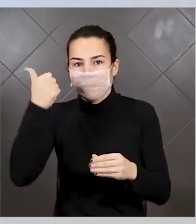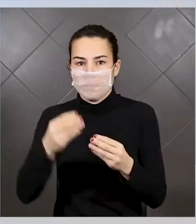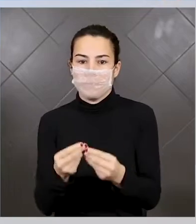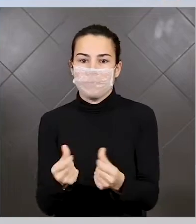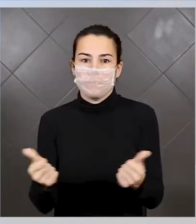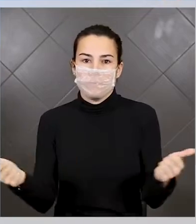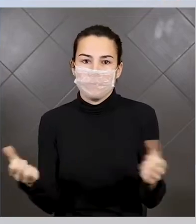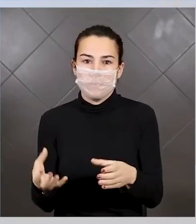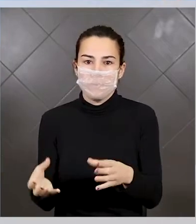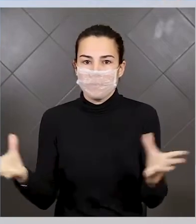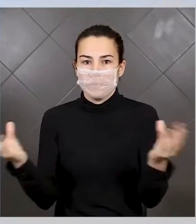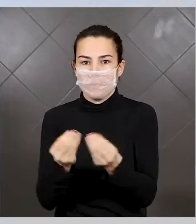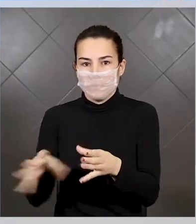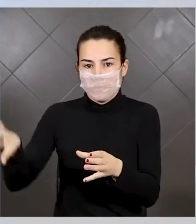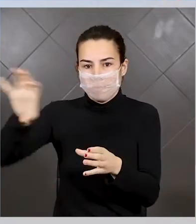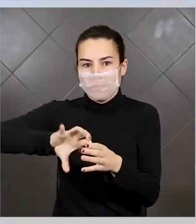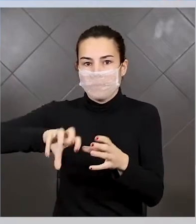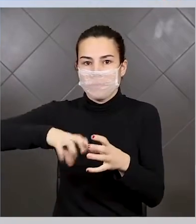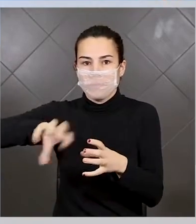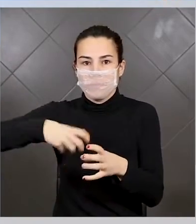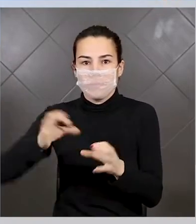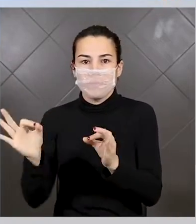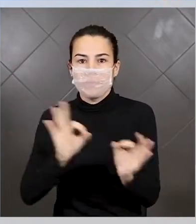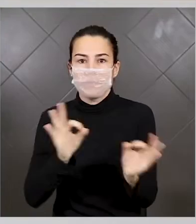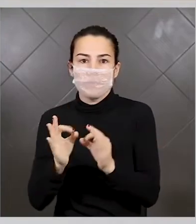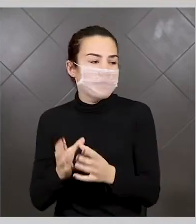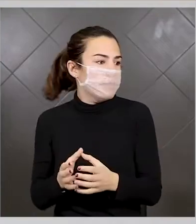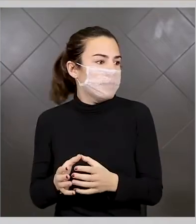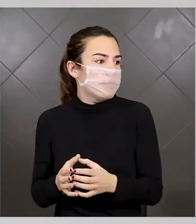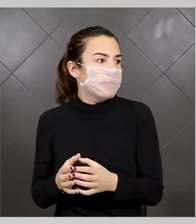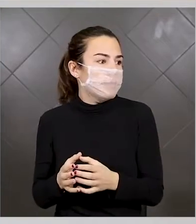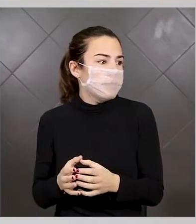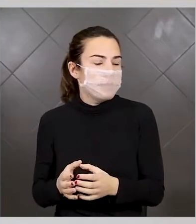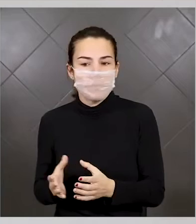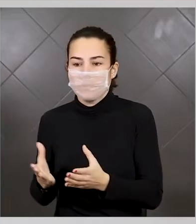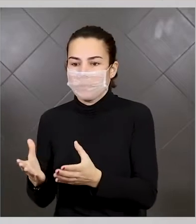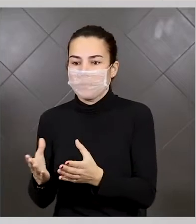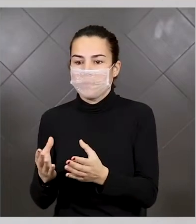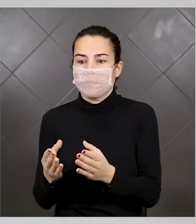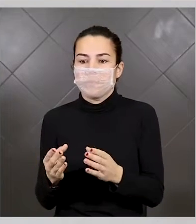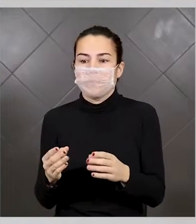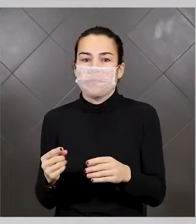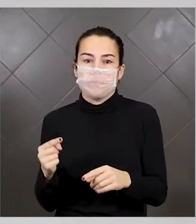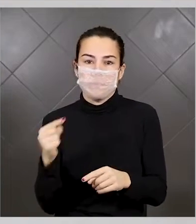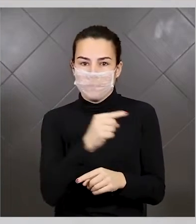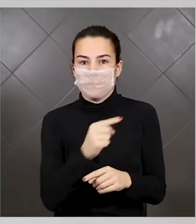tot junt, i ho tenim aquí, preparat per quan estigui muntat, ho abocarem.